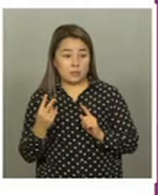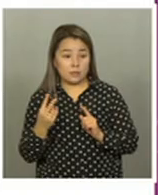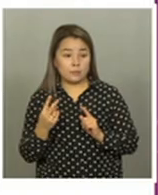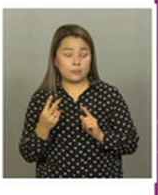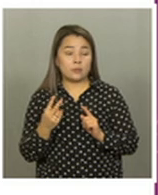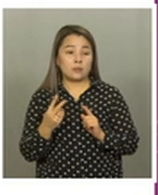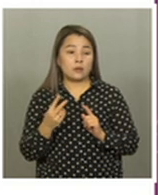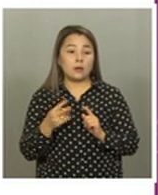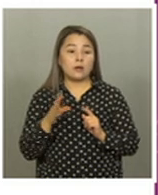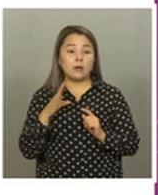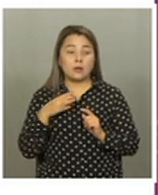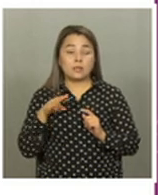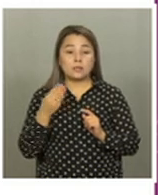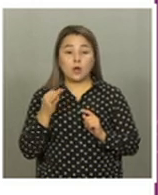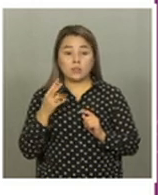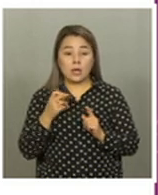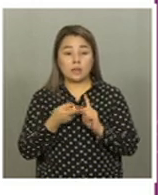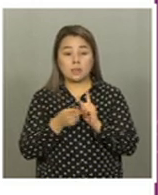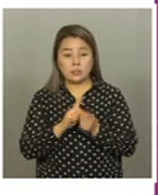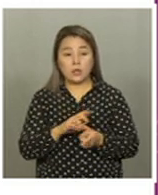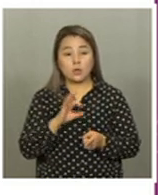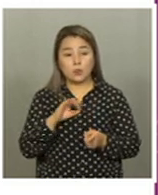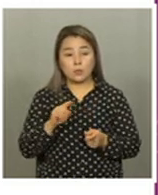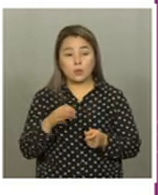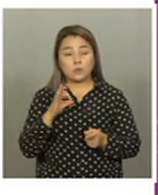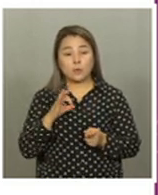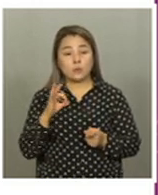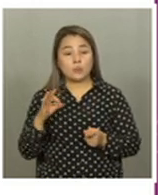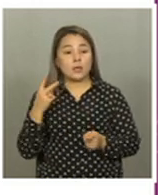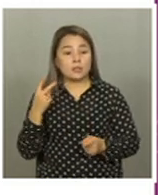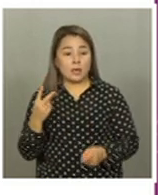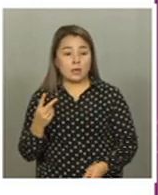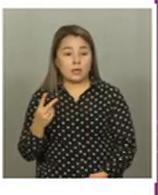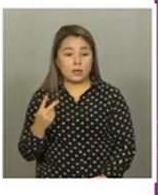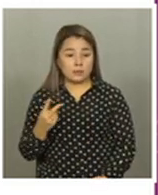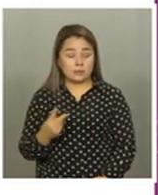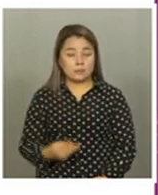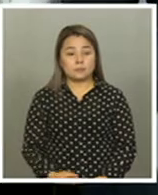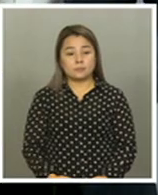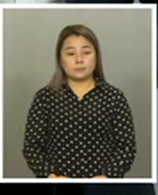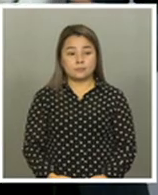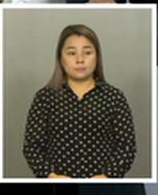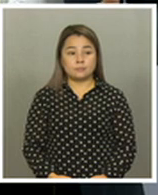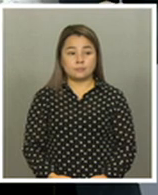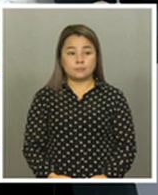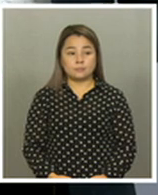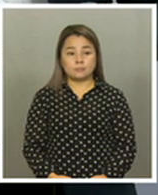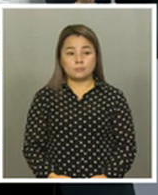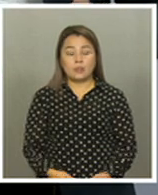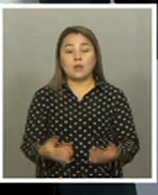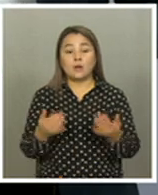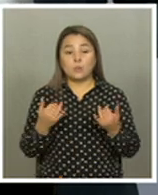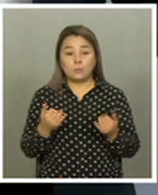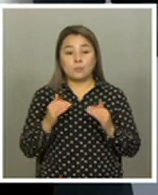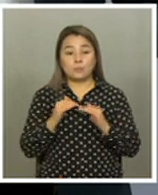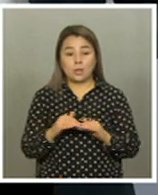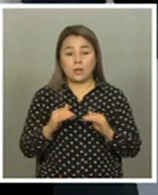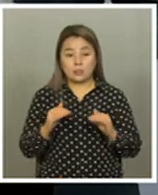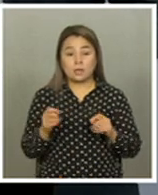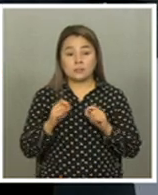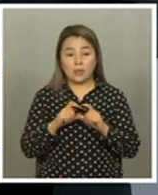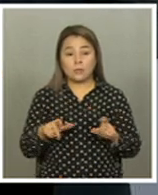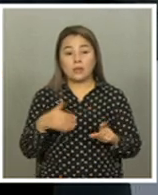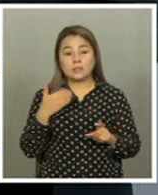0,102 центнер, тоннаға айналдырсақ 0,102 тонна. Сонымен балалар, бүгінгі сабақта